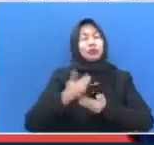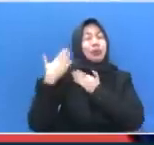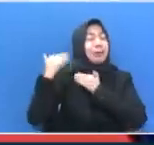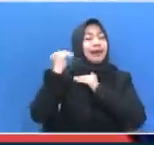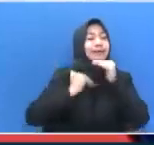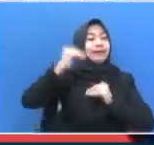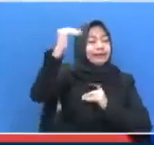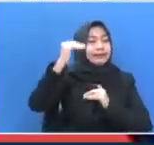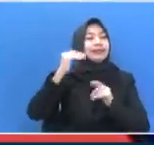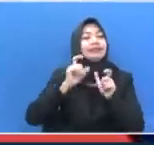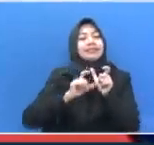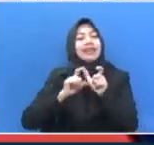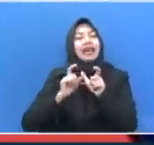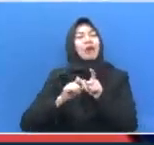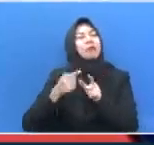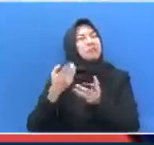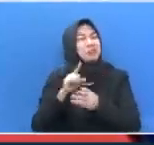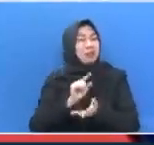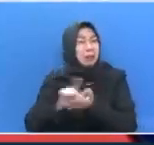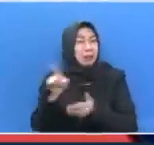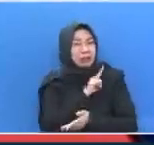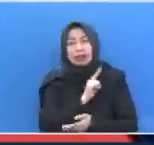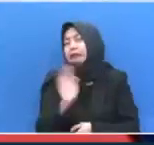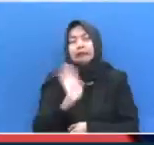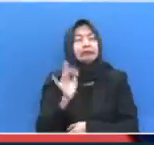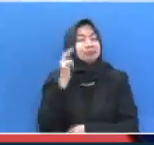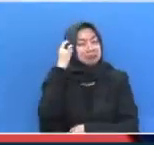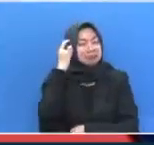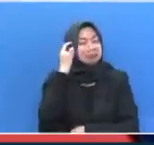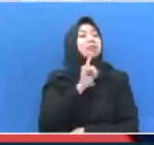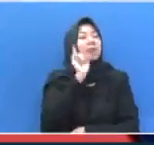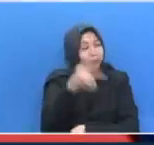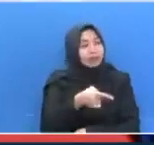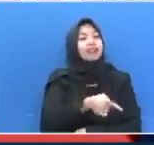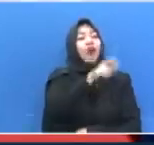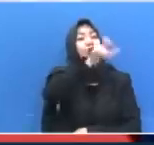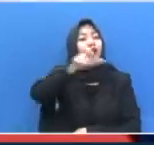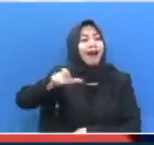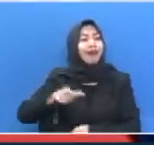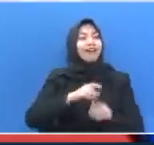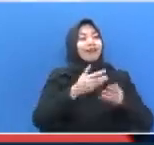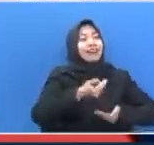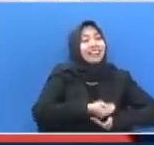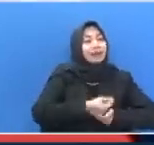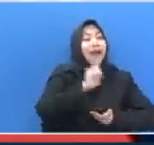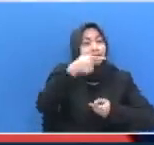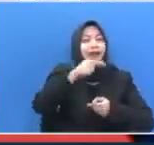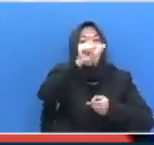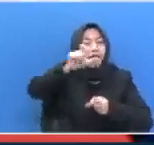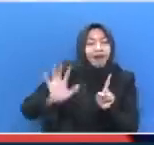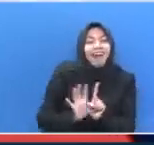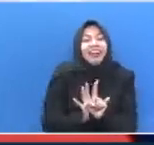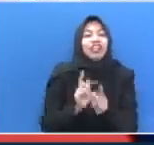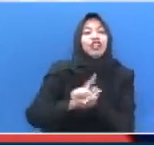pastinya atas nama partai nantinya Oleh karena itu inilah yang Kemudian memantik kekaduhan beberapa hal beberapa hari ini ya tapi yang paling